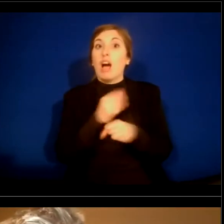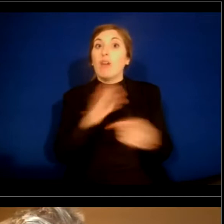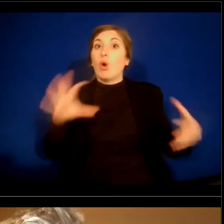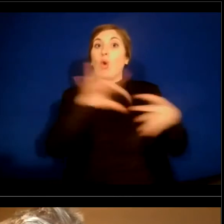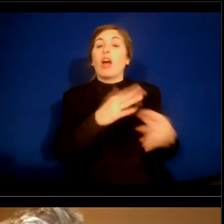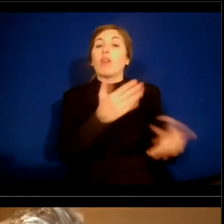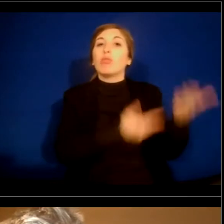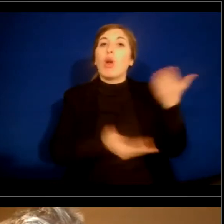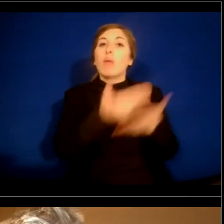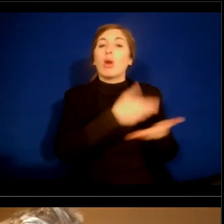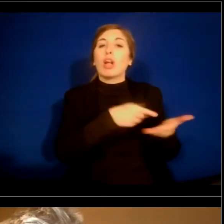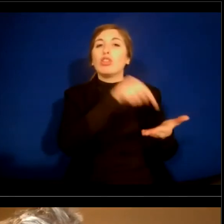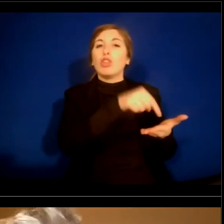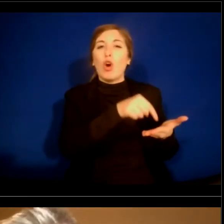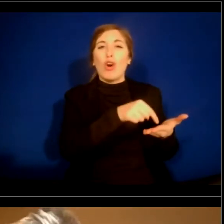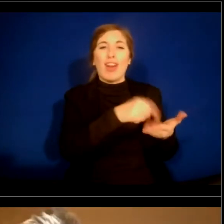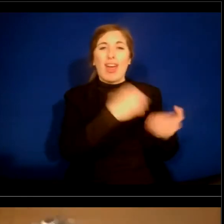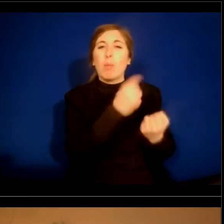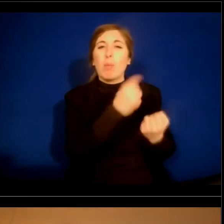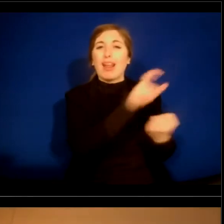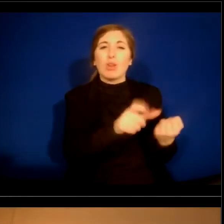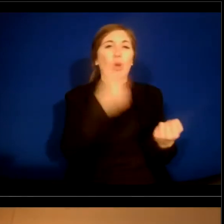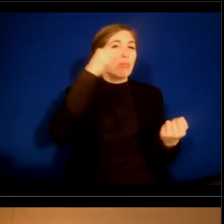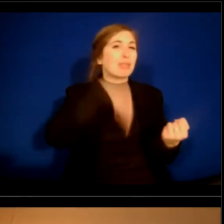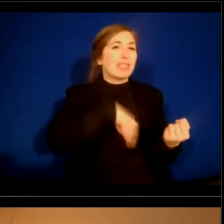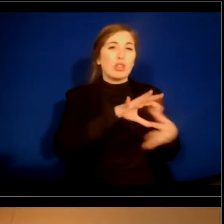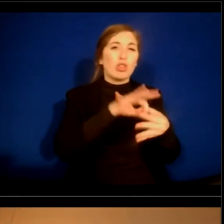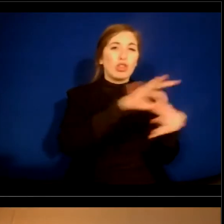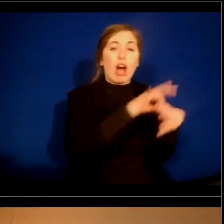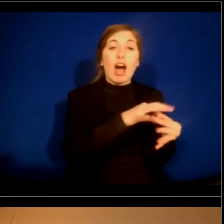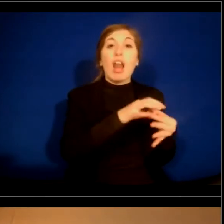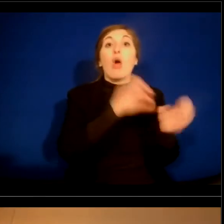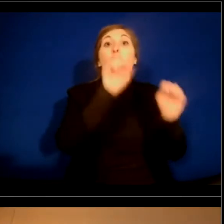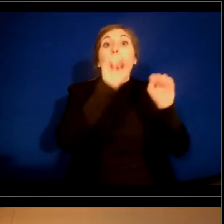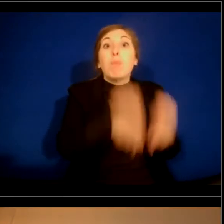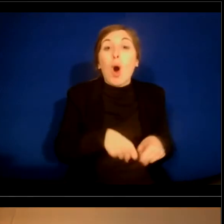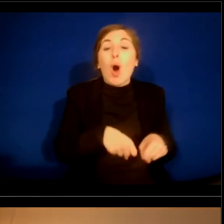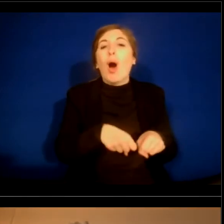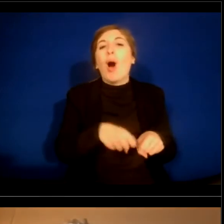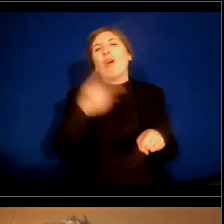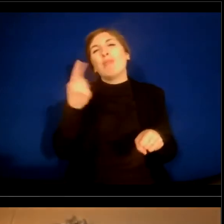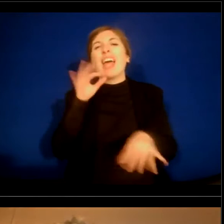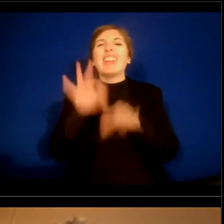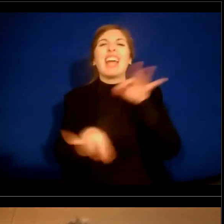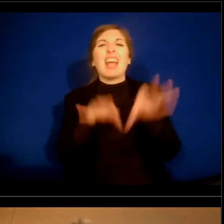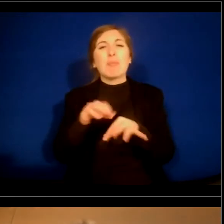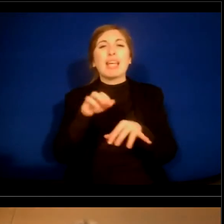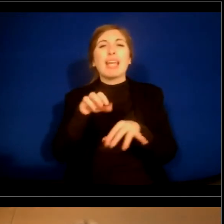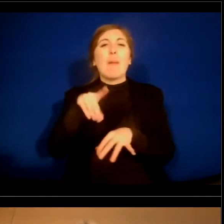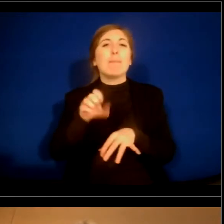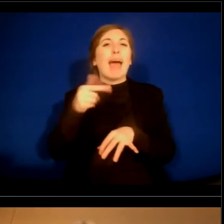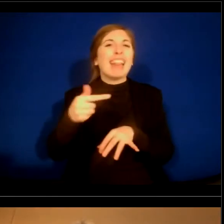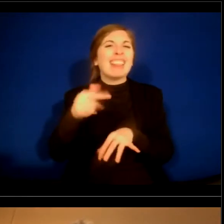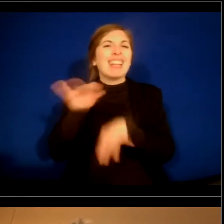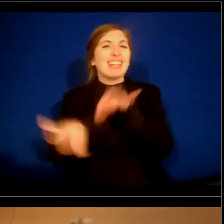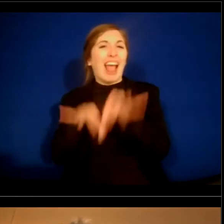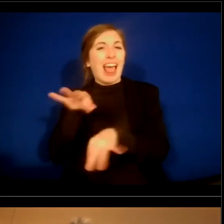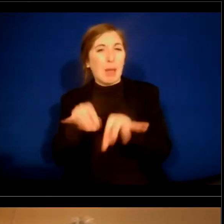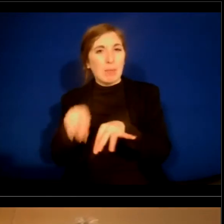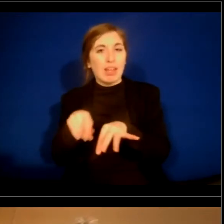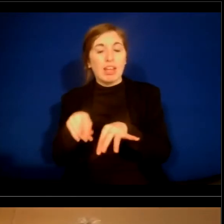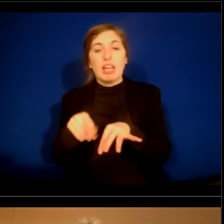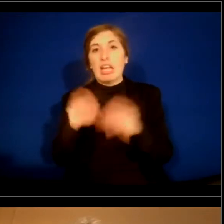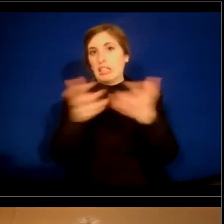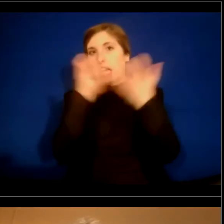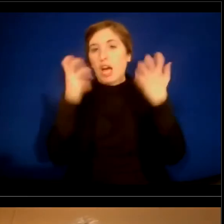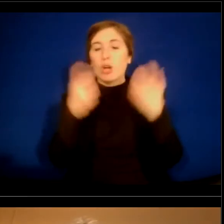psicosociali per fare un po' di pet therapy per quanto sia fattibile, anche perché ci troviamo in un contesto estremamente complesso. Vedrete